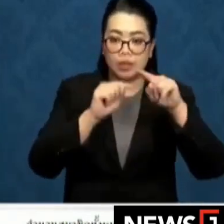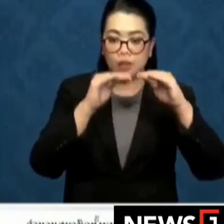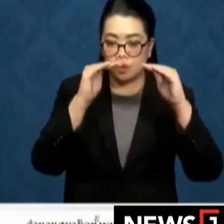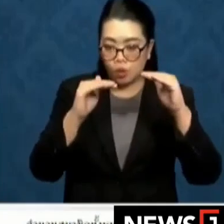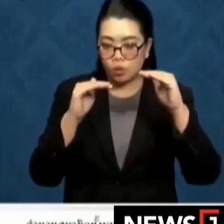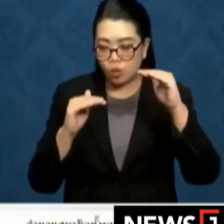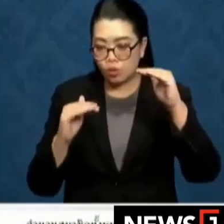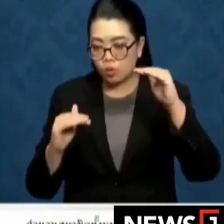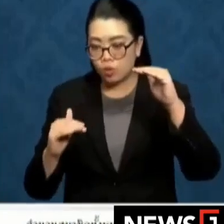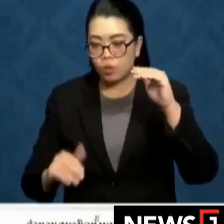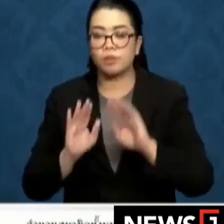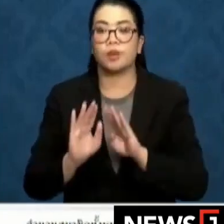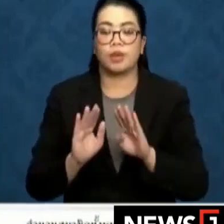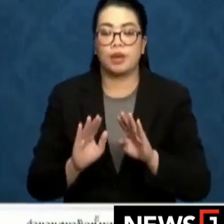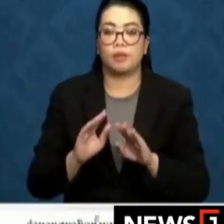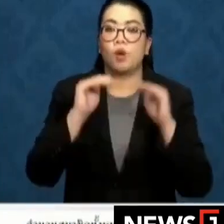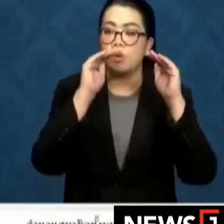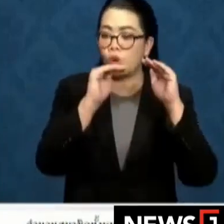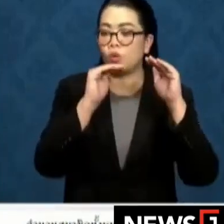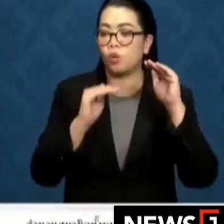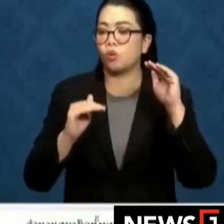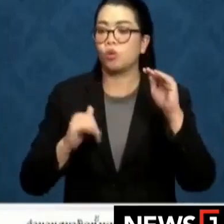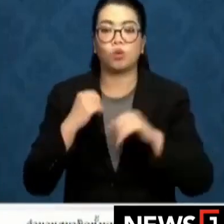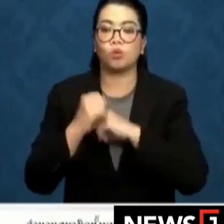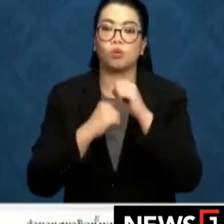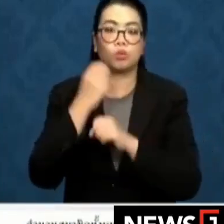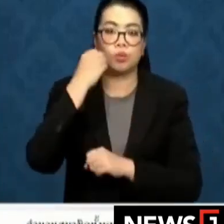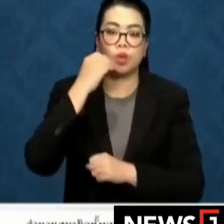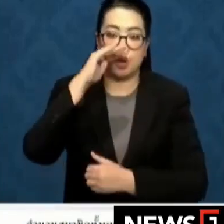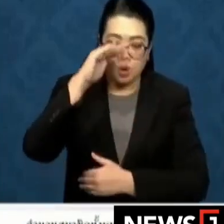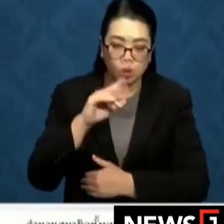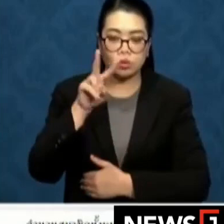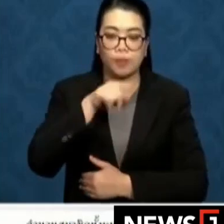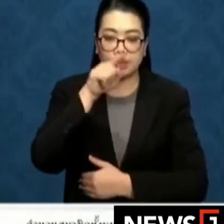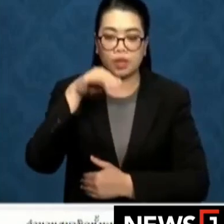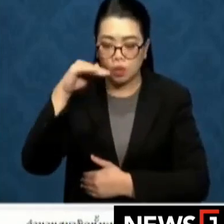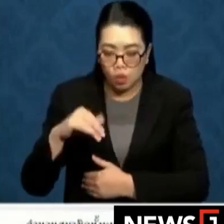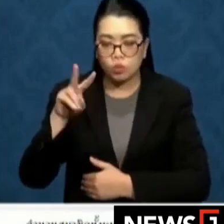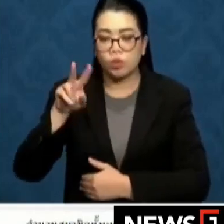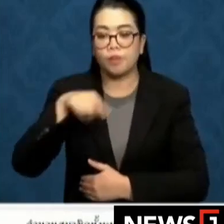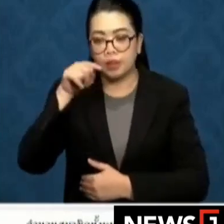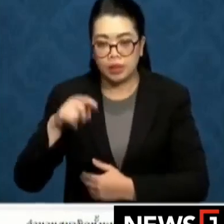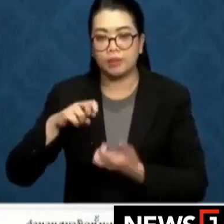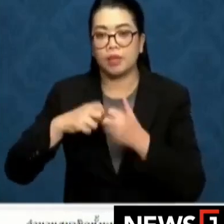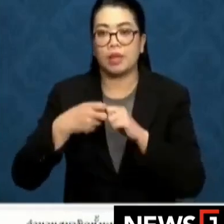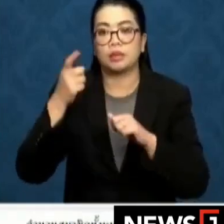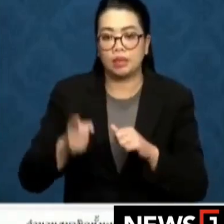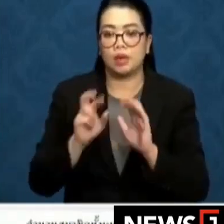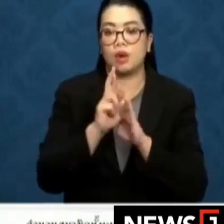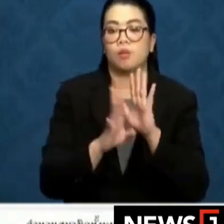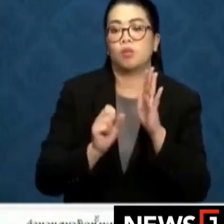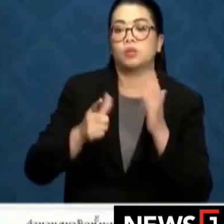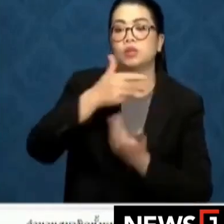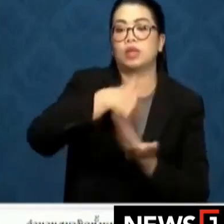ครัวเรือนนั้นก็มีปัญหาโดยเฉพาะยอดซื้อรถยนต์รถจักรยานยนต์รถบรรทุกที่เป็นเครื่องมือทำมาหากินก็มี